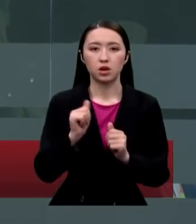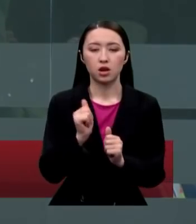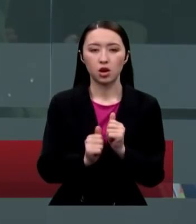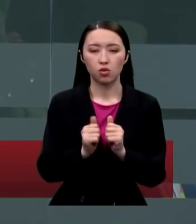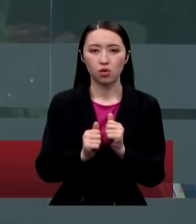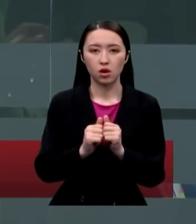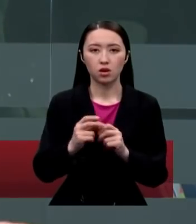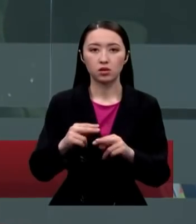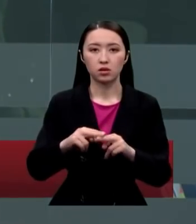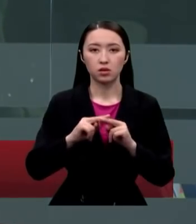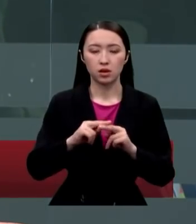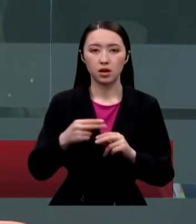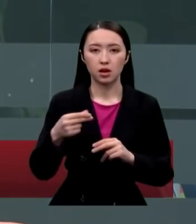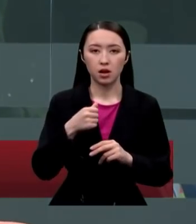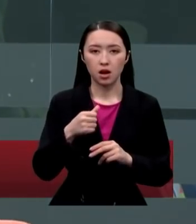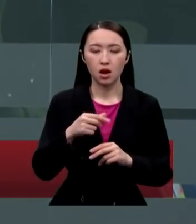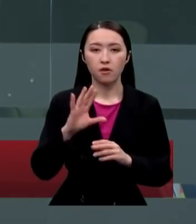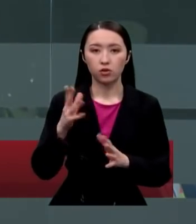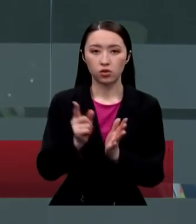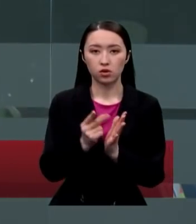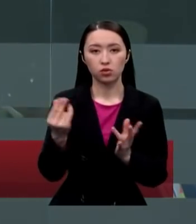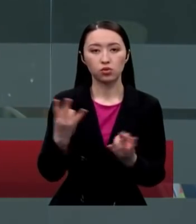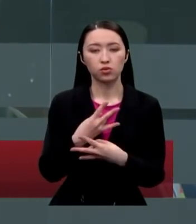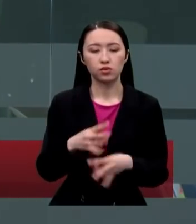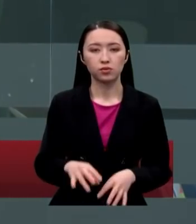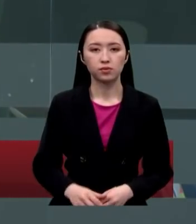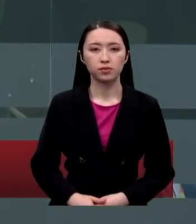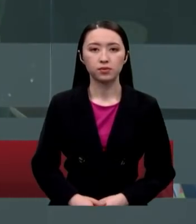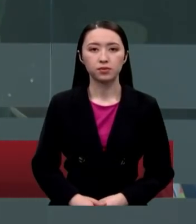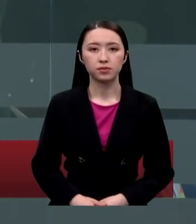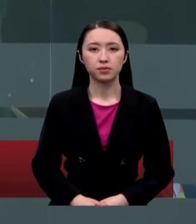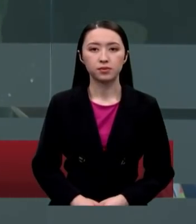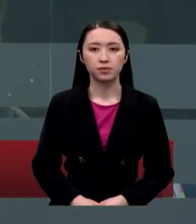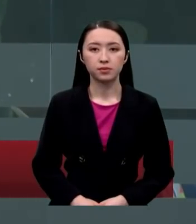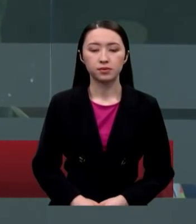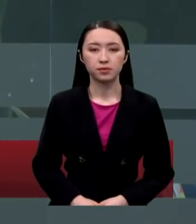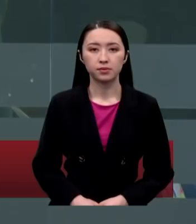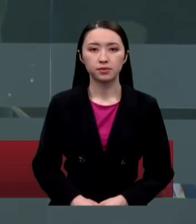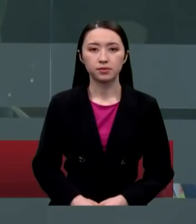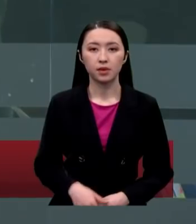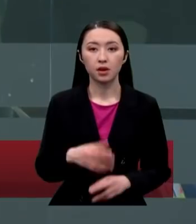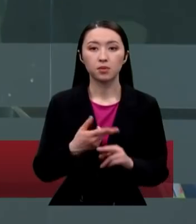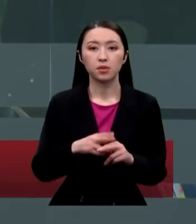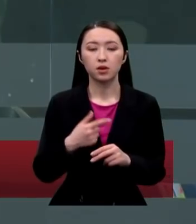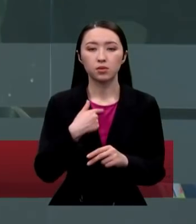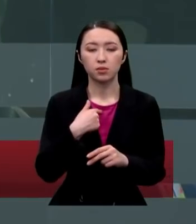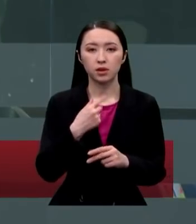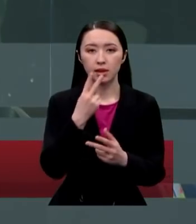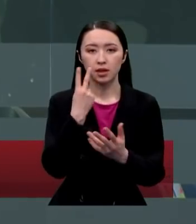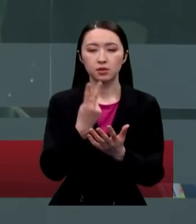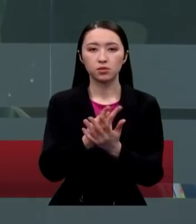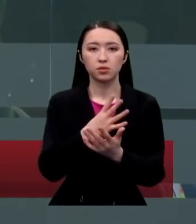какие-то платежи, то это не вызовет никаких подозрений? Смотрите, поэтому мы рассмотрели в критериях